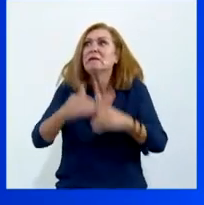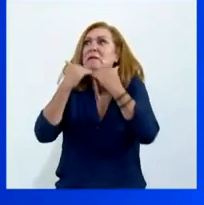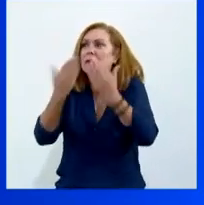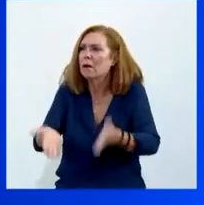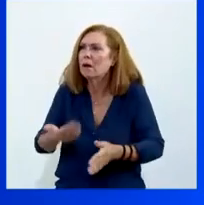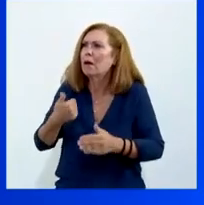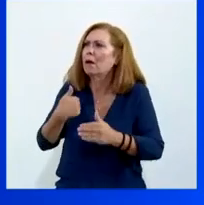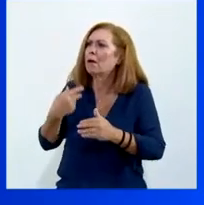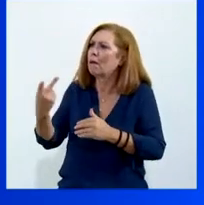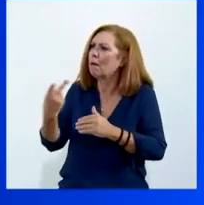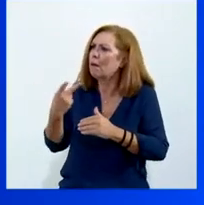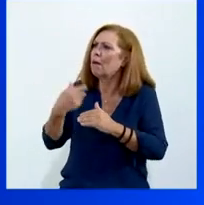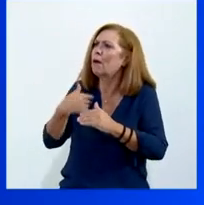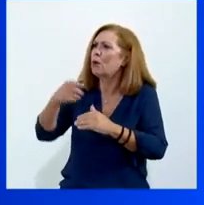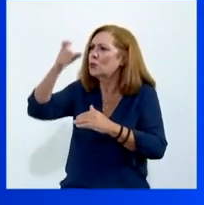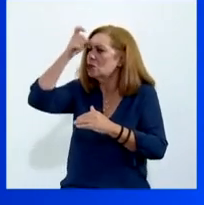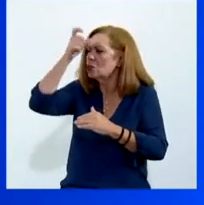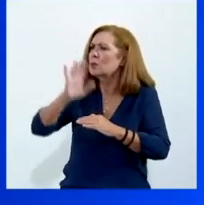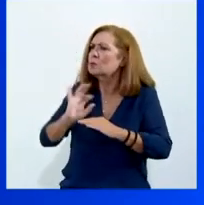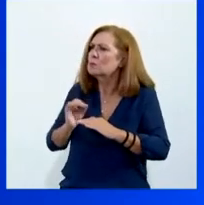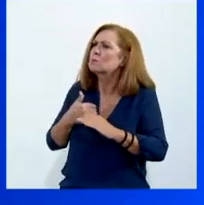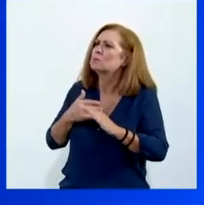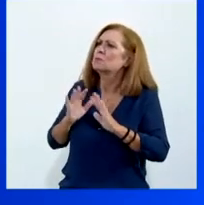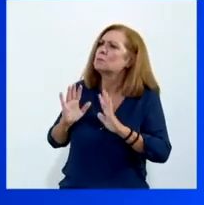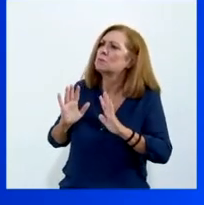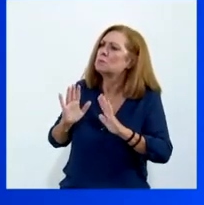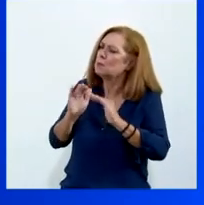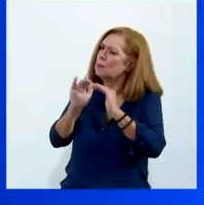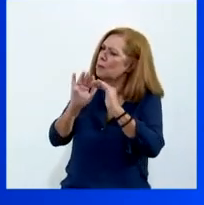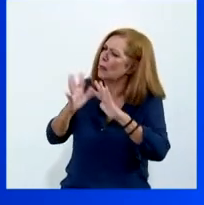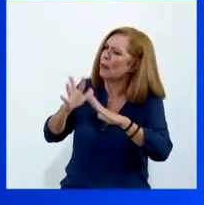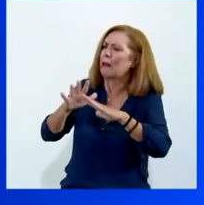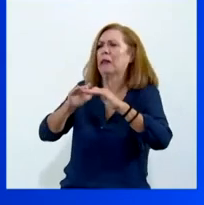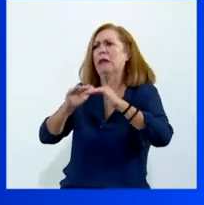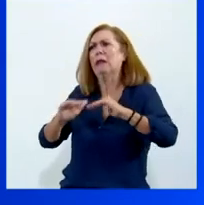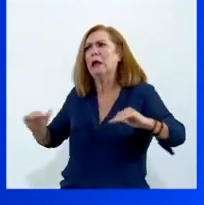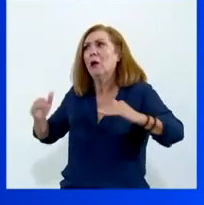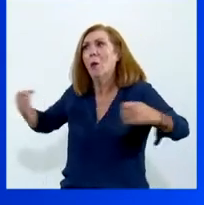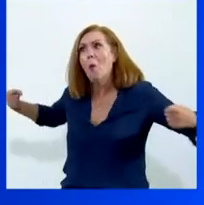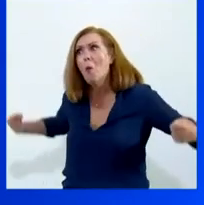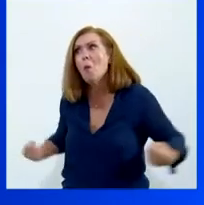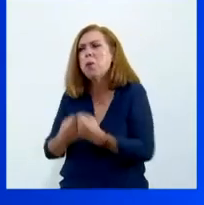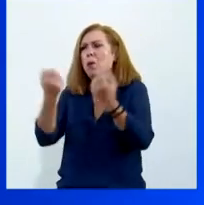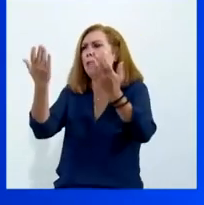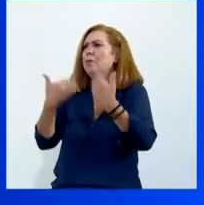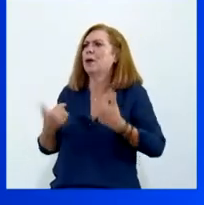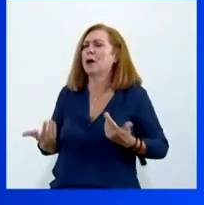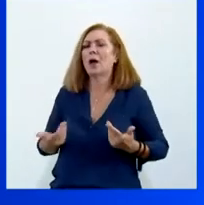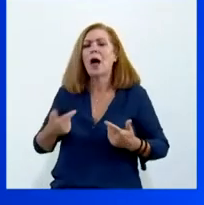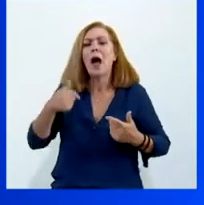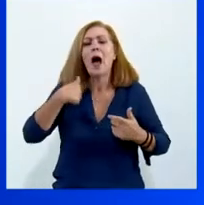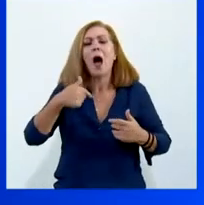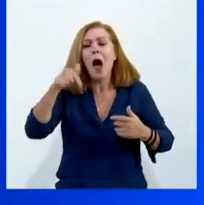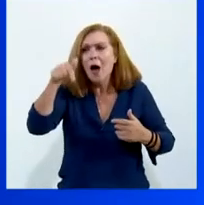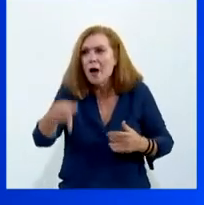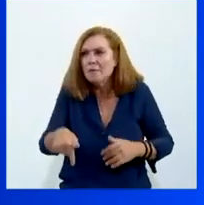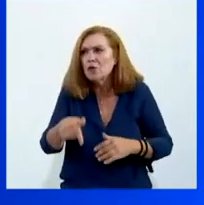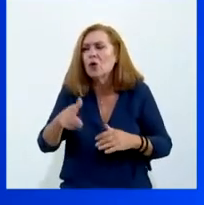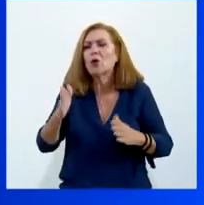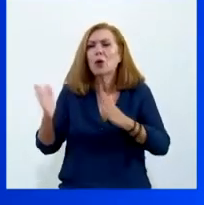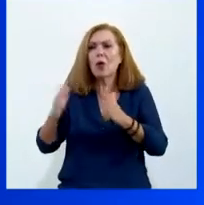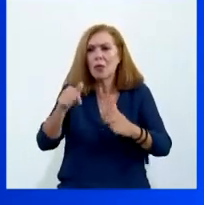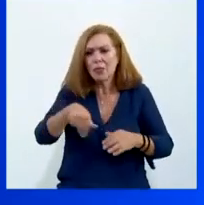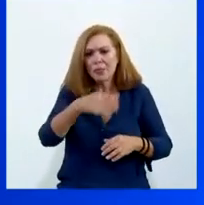ήμασταν σε κατάσταση πολύ υψηλής έντασης. Οπότε αυτό θα έλεγα, και αυτό από μόνο του, το γεγονός ότι